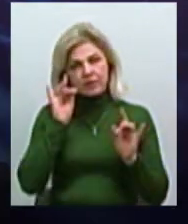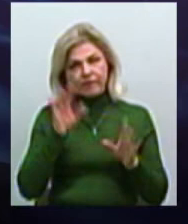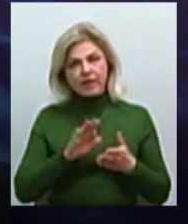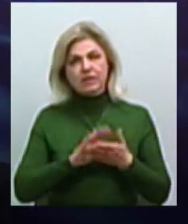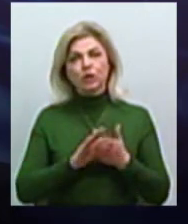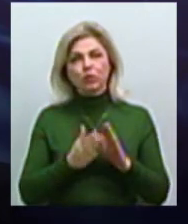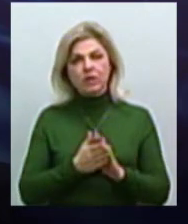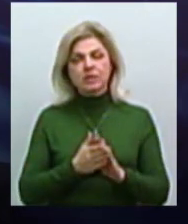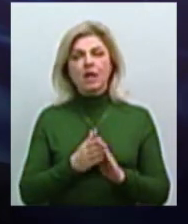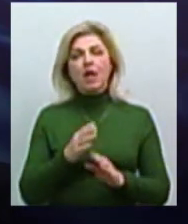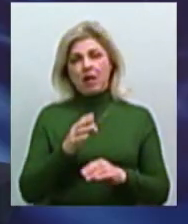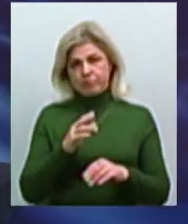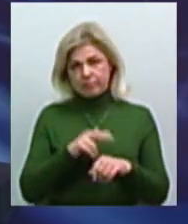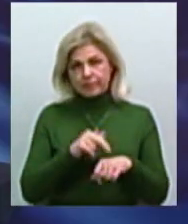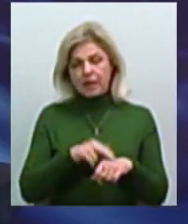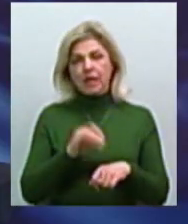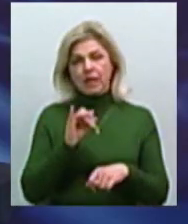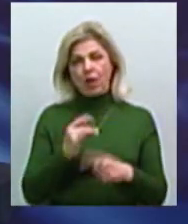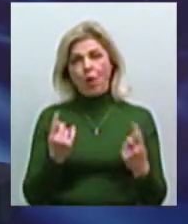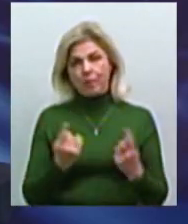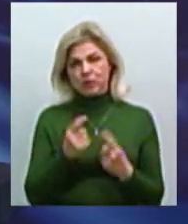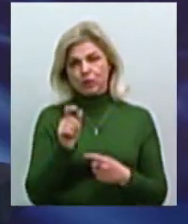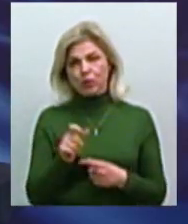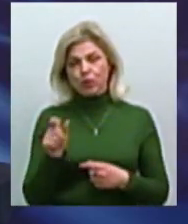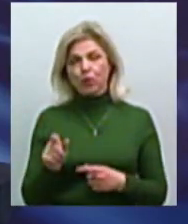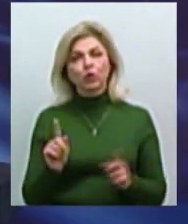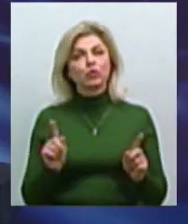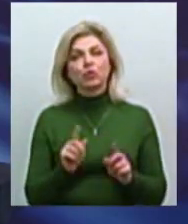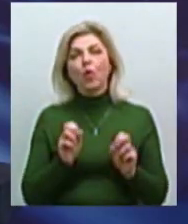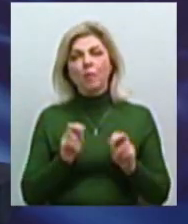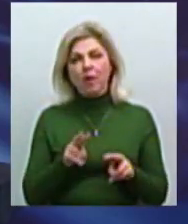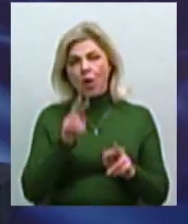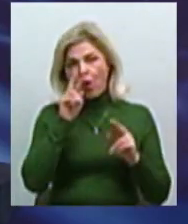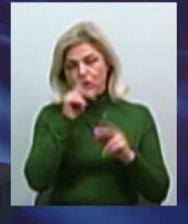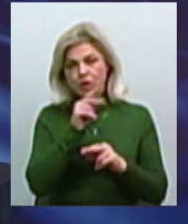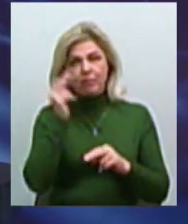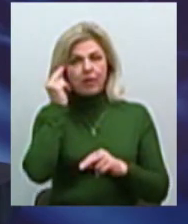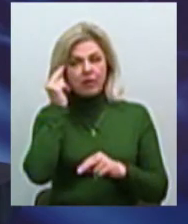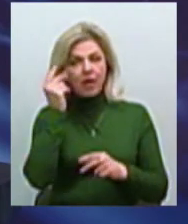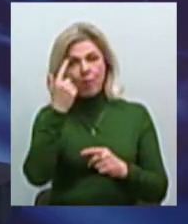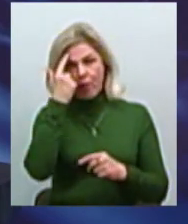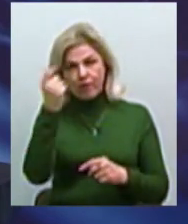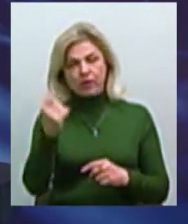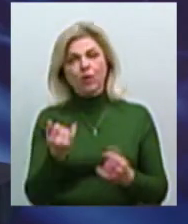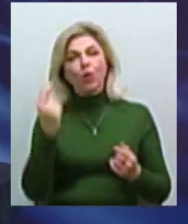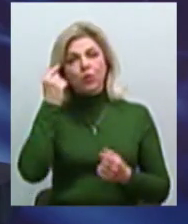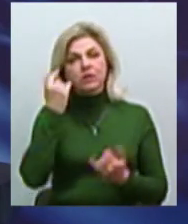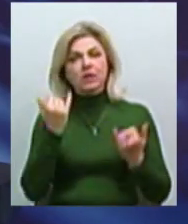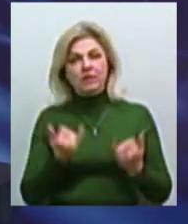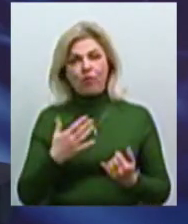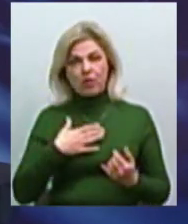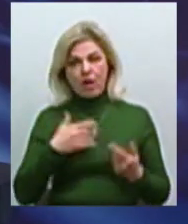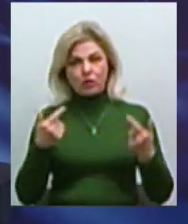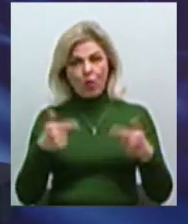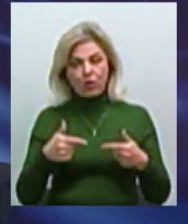силовики та пересічні миколаївці. В чому небезпека хибних повідомлень про замінування, дізнаємось у нашого сьогоднішнього гостя в